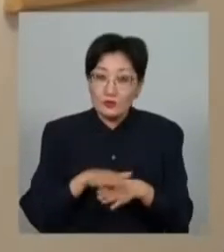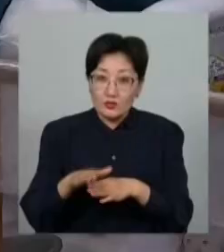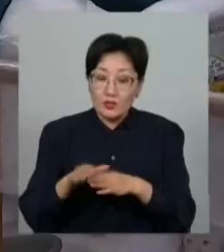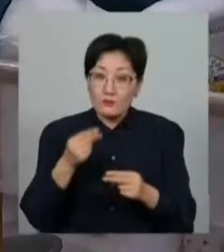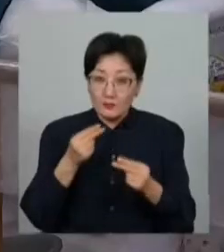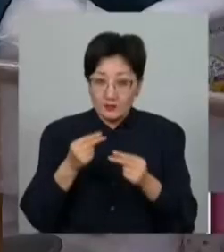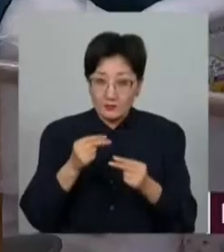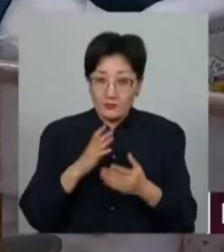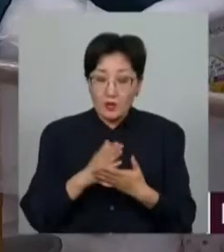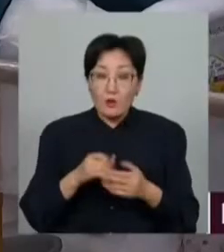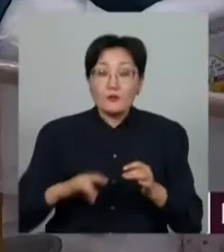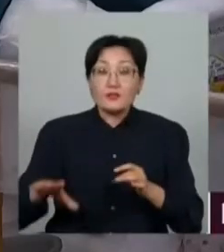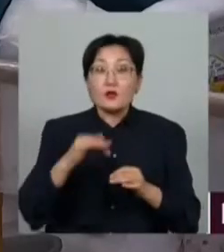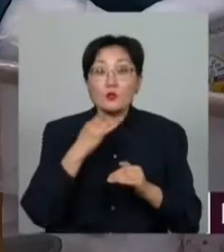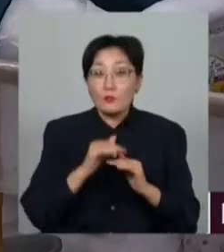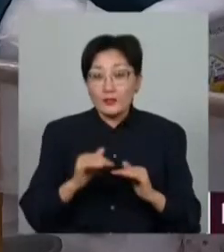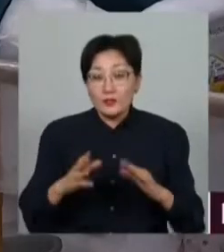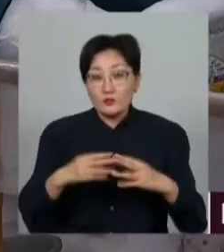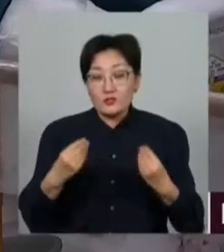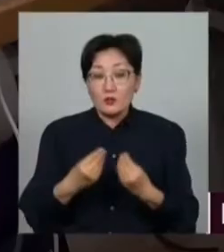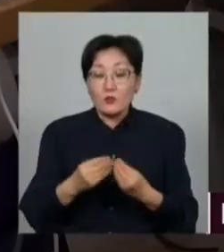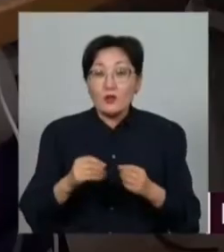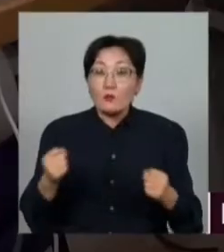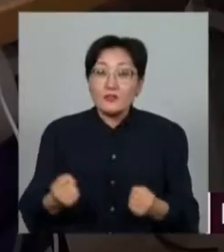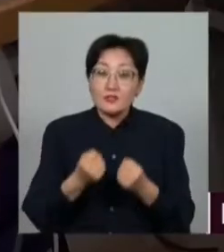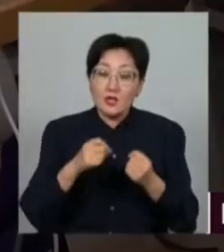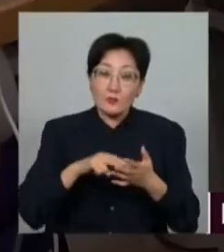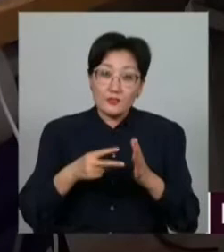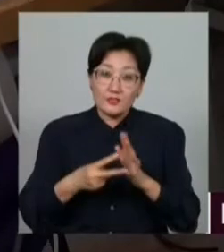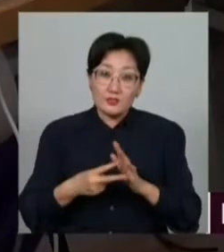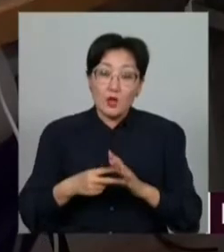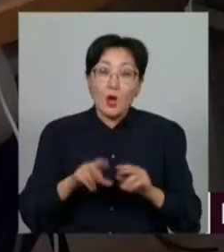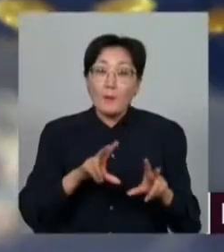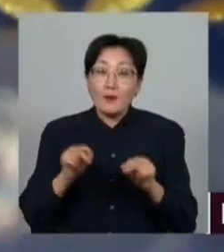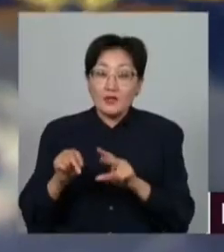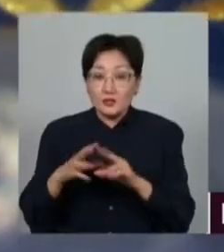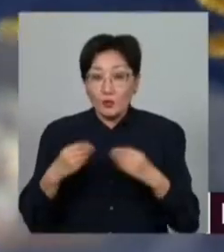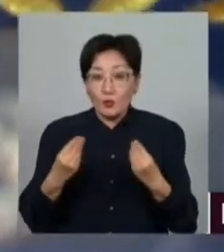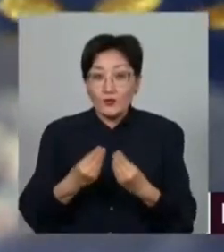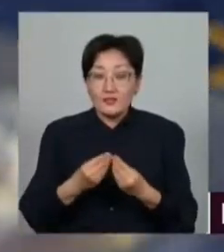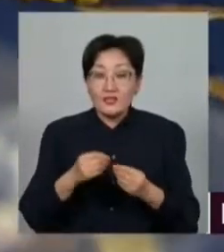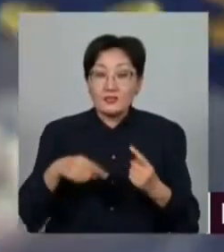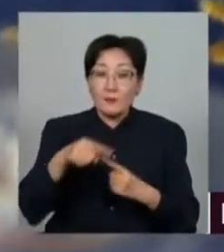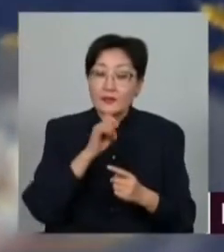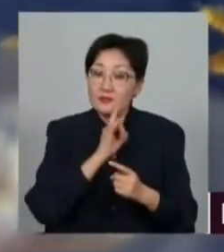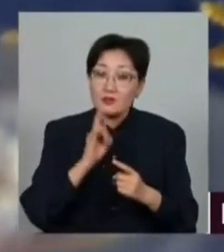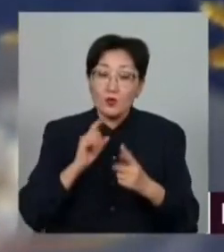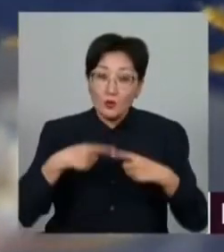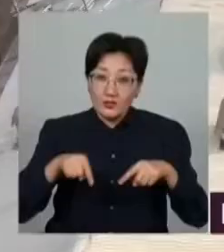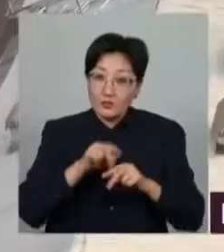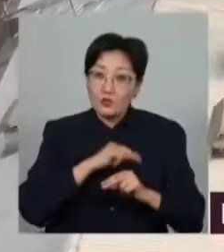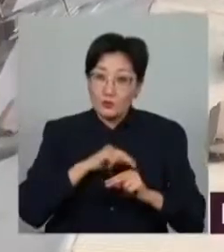тамақтанады. Сондай-ақ ауданда көп балалы отбасыларға қолдау көрсету мақсатындағы бақытты отбасы, іскер ана орталықтары жұмыс